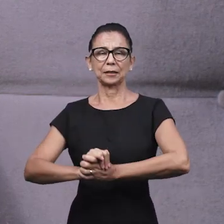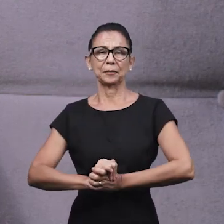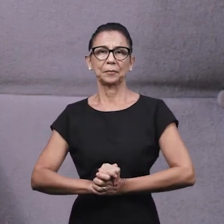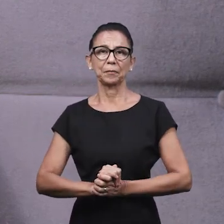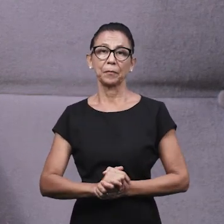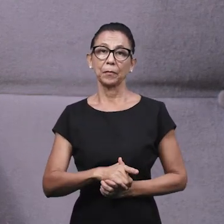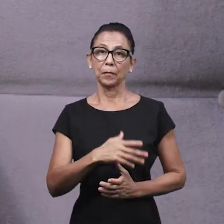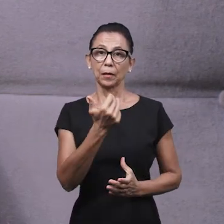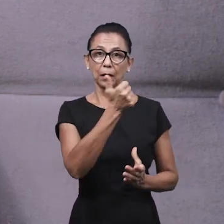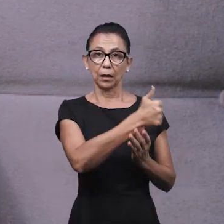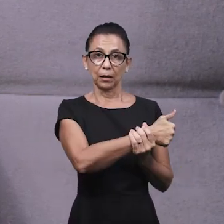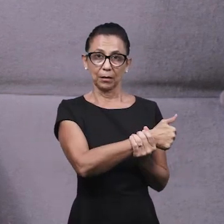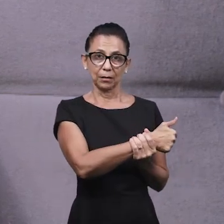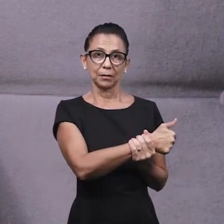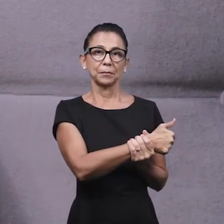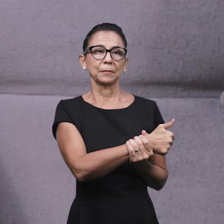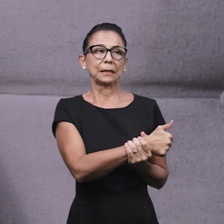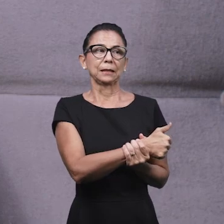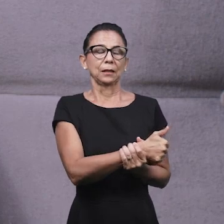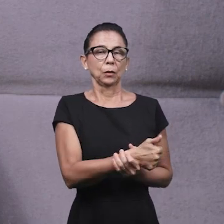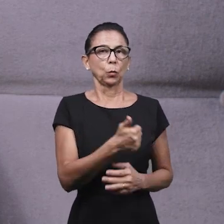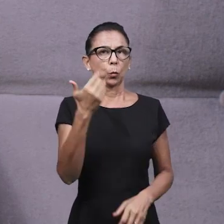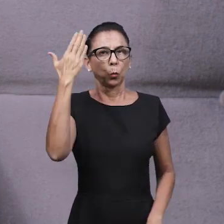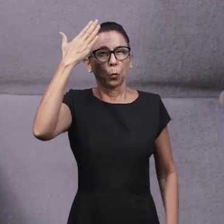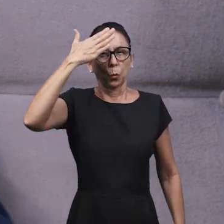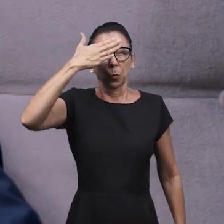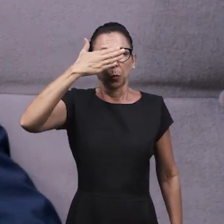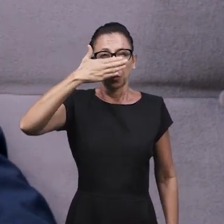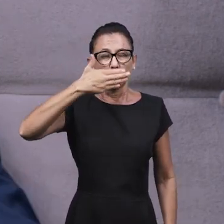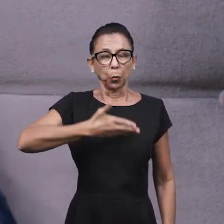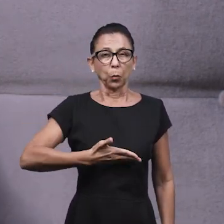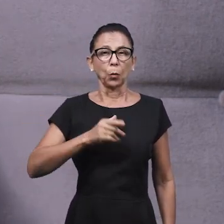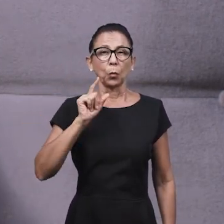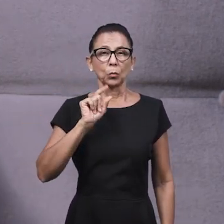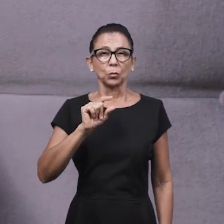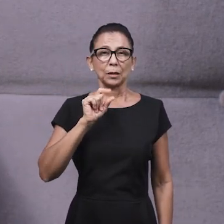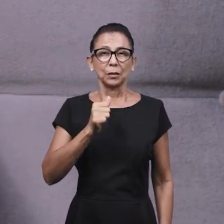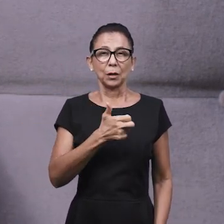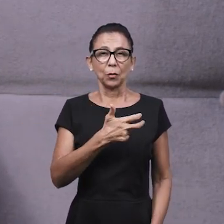Abraham a été mis à l'épreuve dans ce qui était le plus important pour lui.